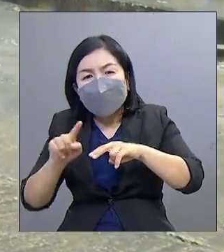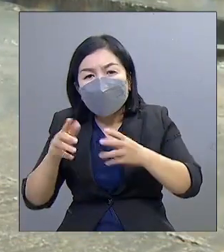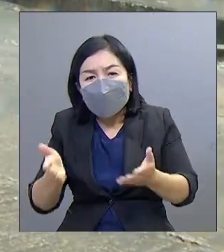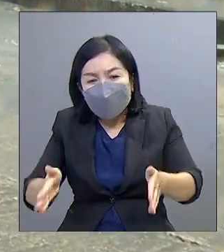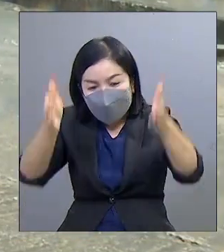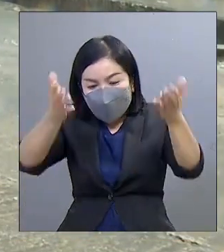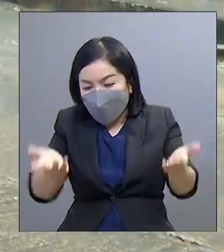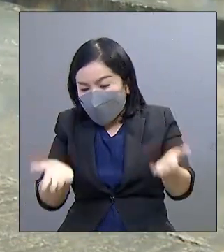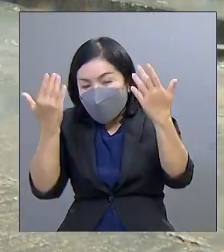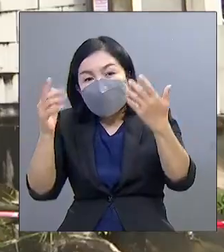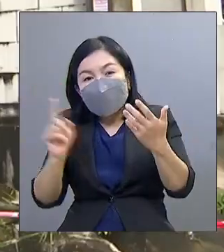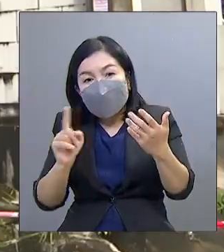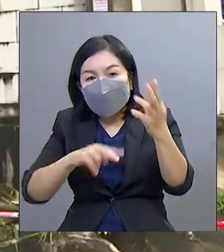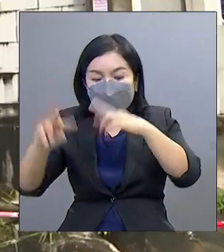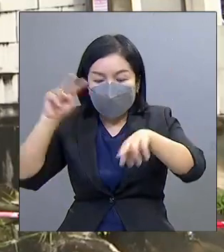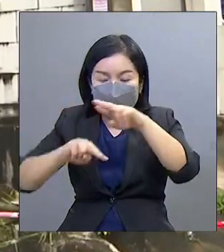าคารหรือไม่ค่ะ